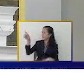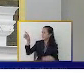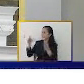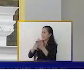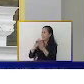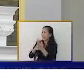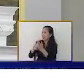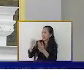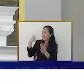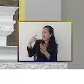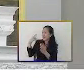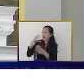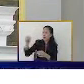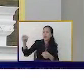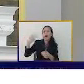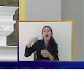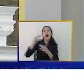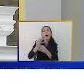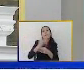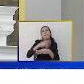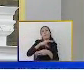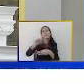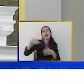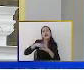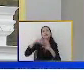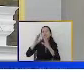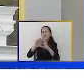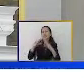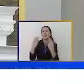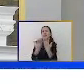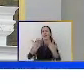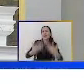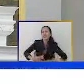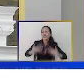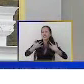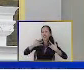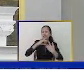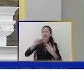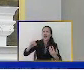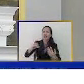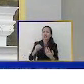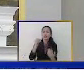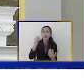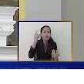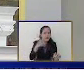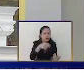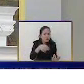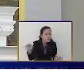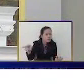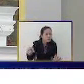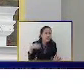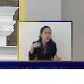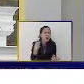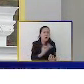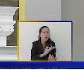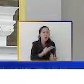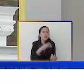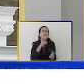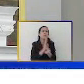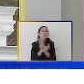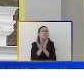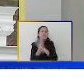naging bahagi po ang programang ito sa buhay po nila. And yet, kapatid, kuminsan, nagiging complacent po